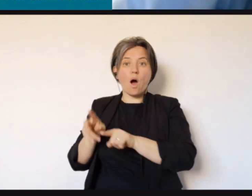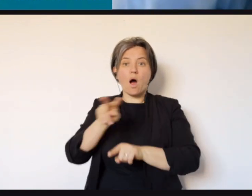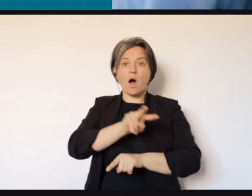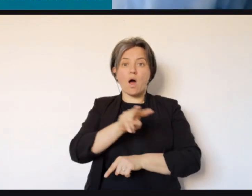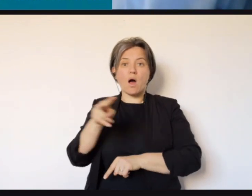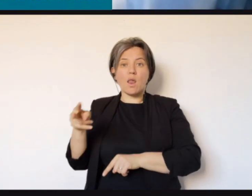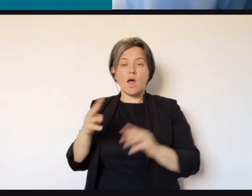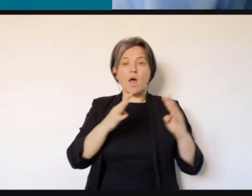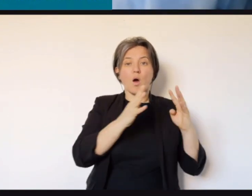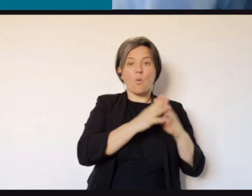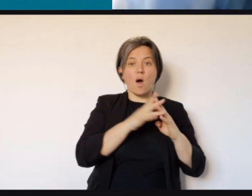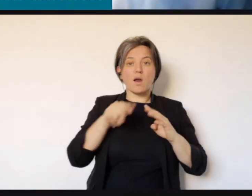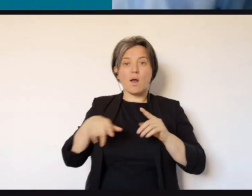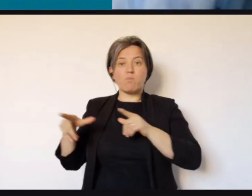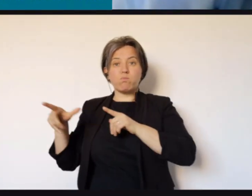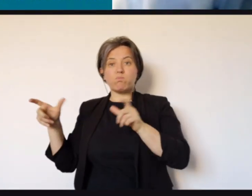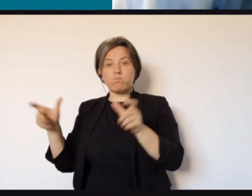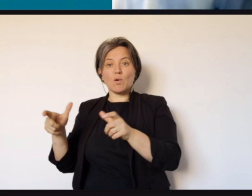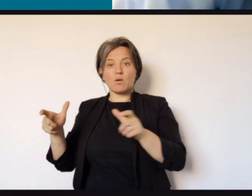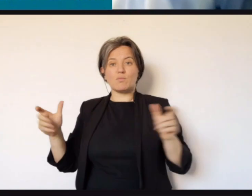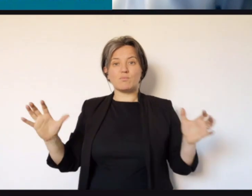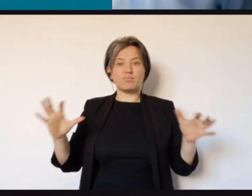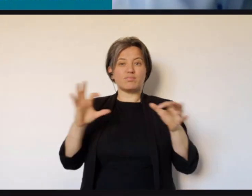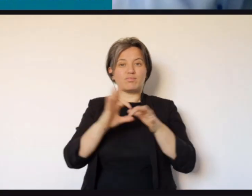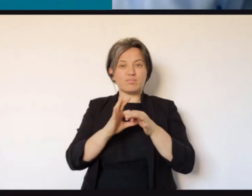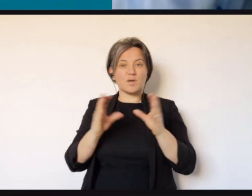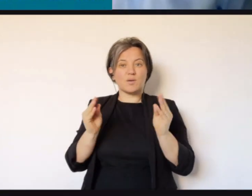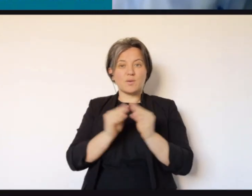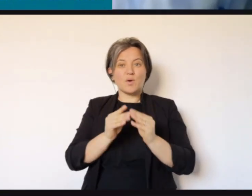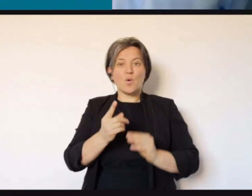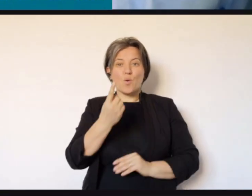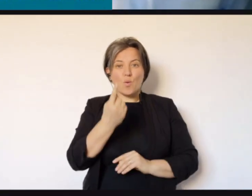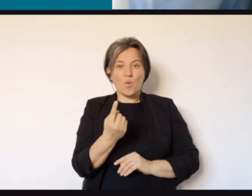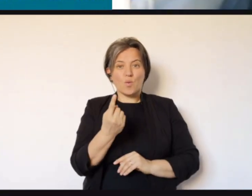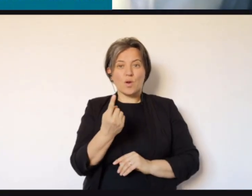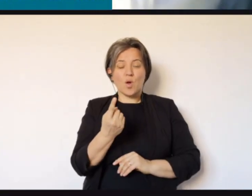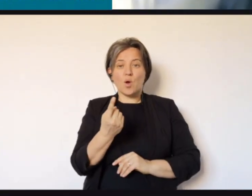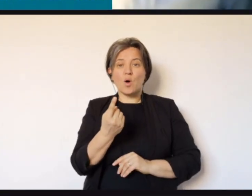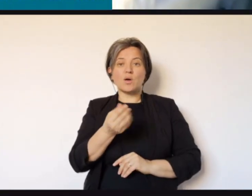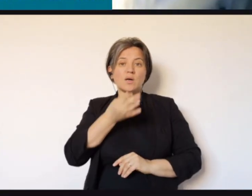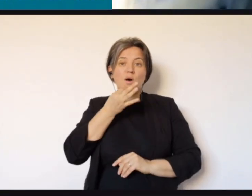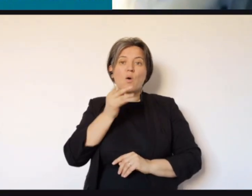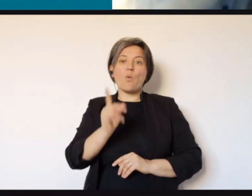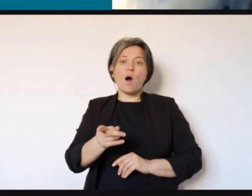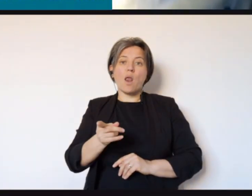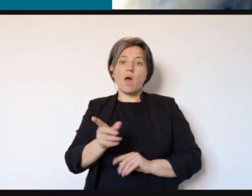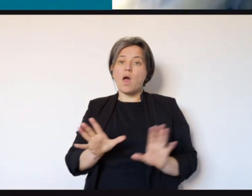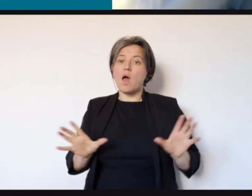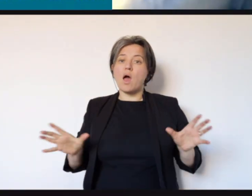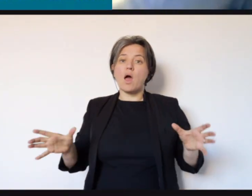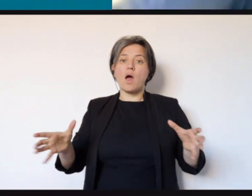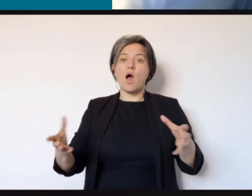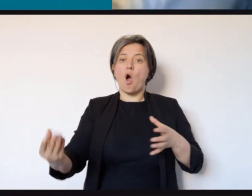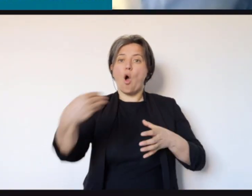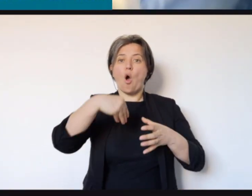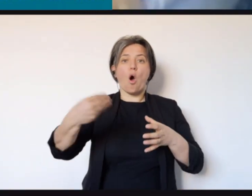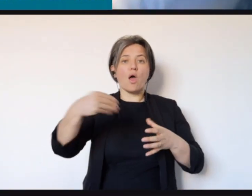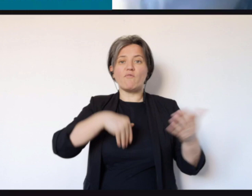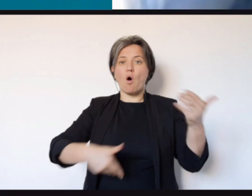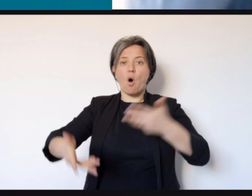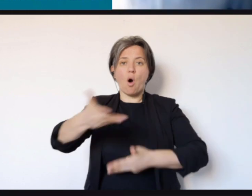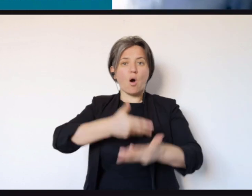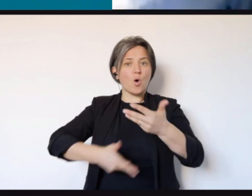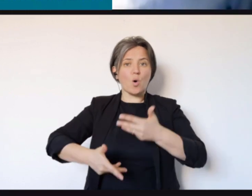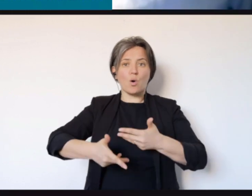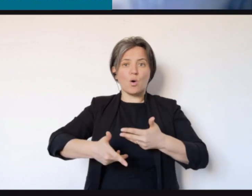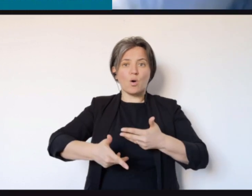proprio l'esperienza di originalità del essere tutti coinvolti e